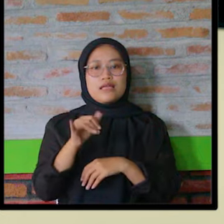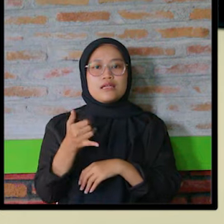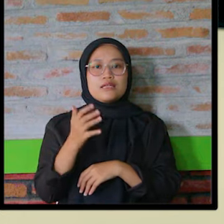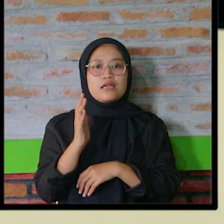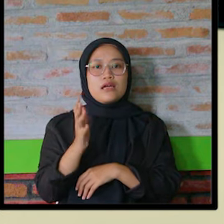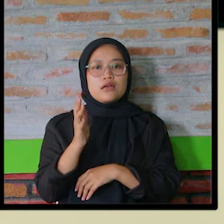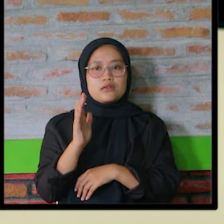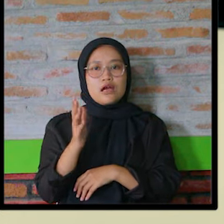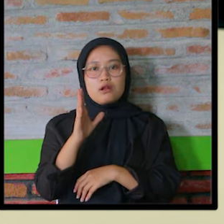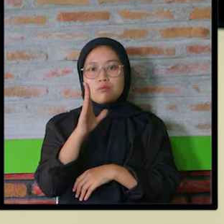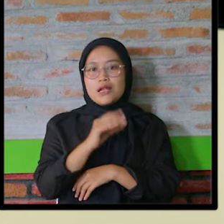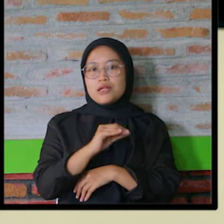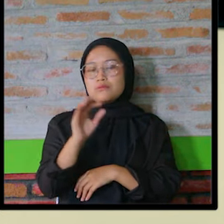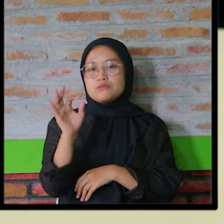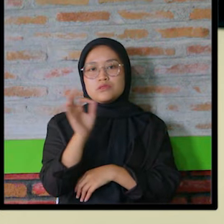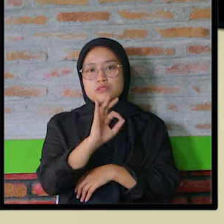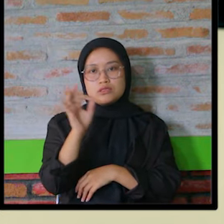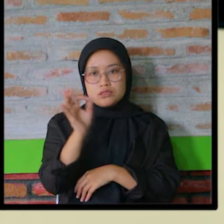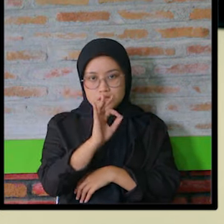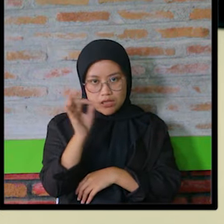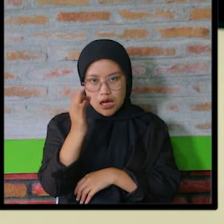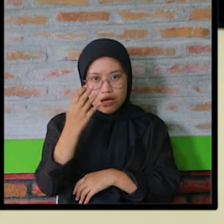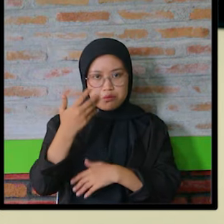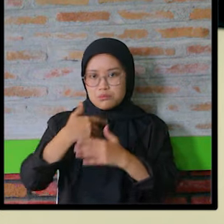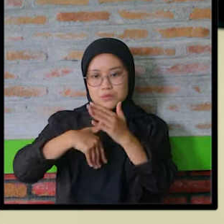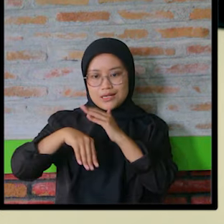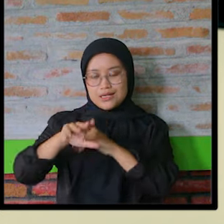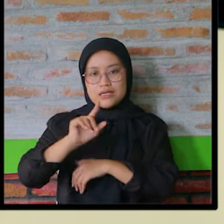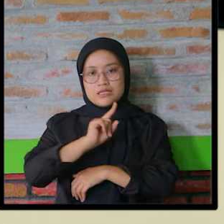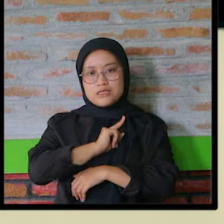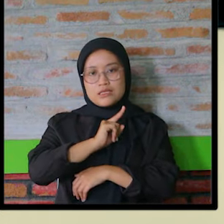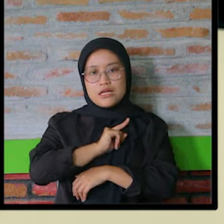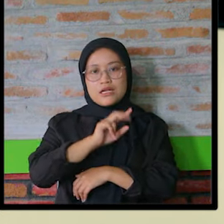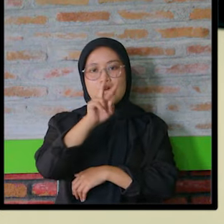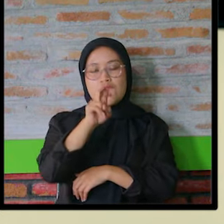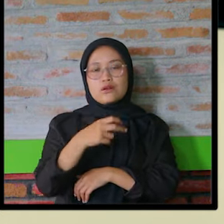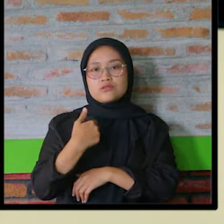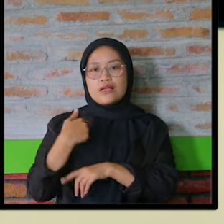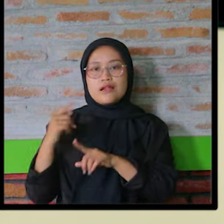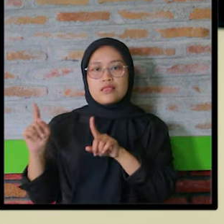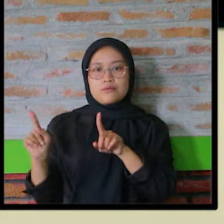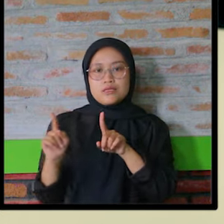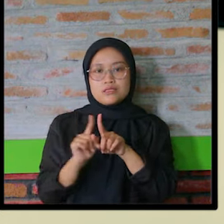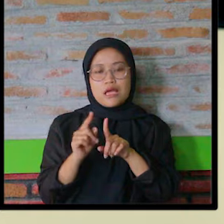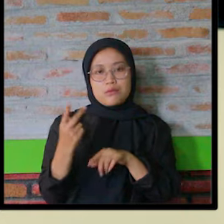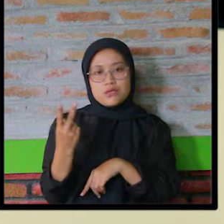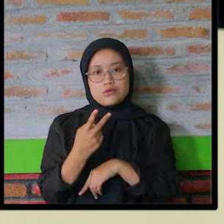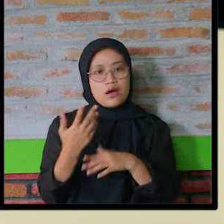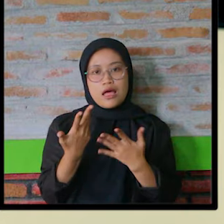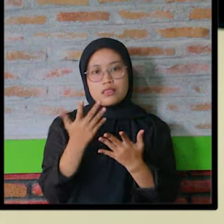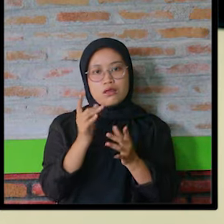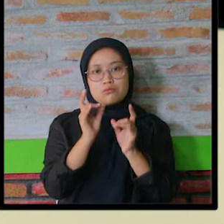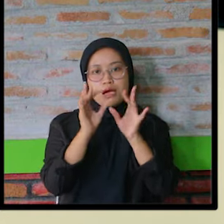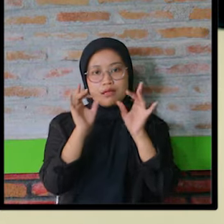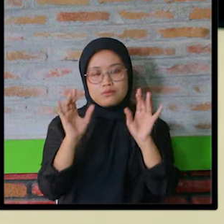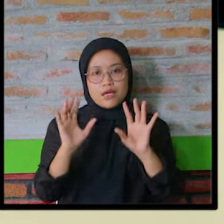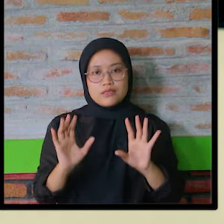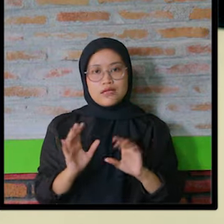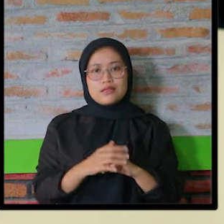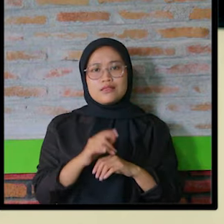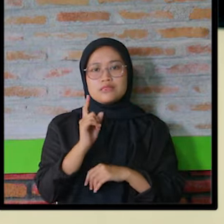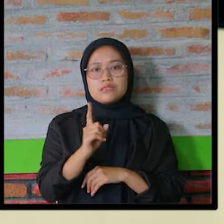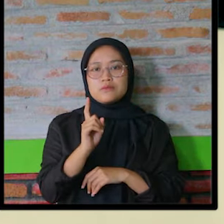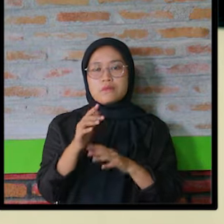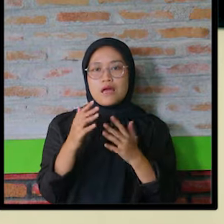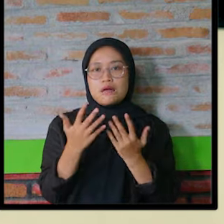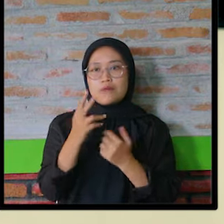malam usahakan tidak pergi sendiri kan gitu harus ada temannya gitu karena apa di luar sana